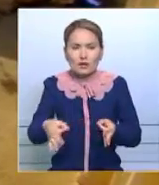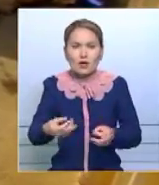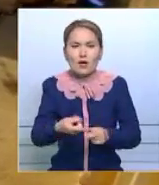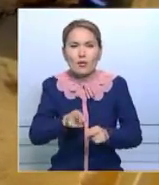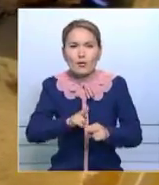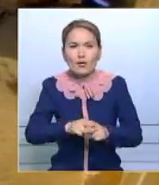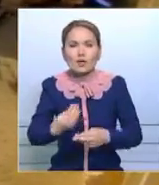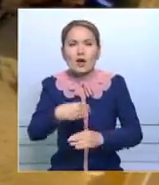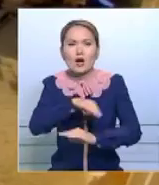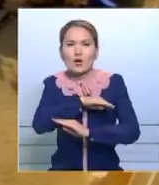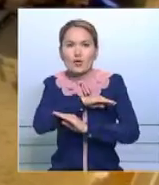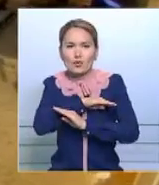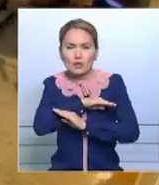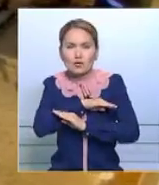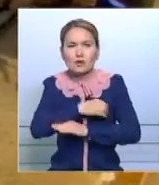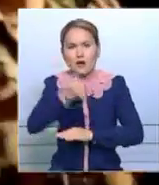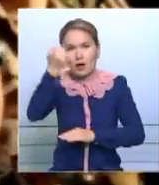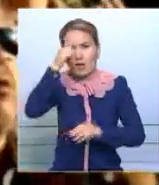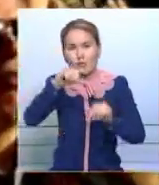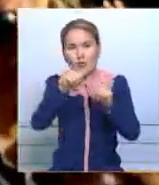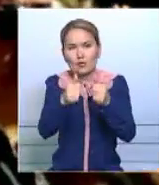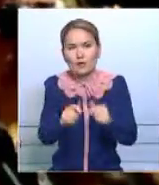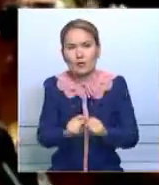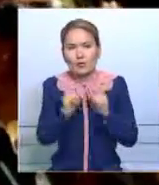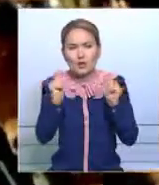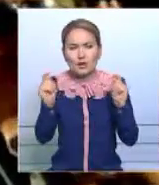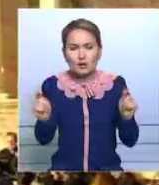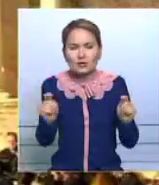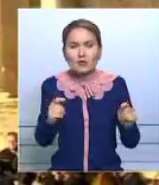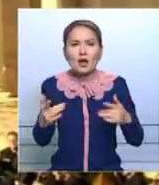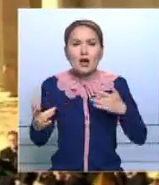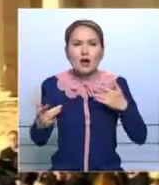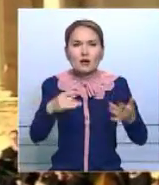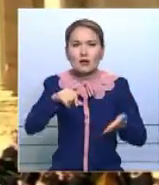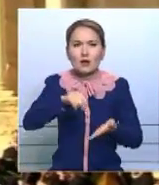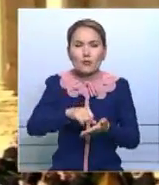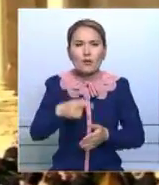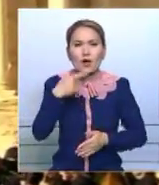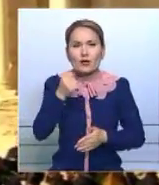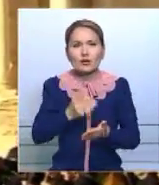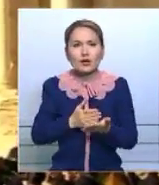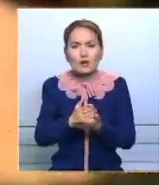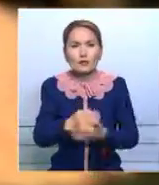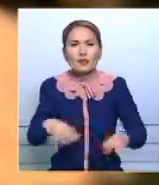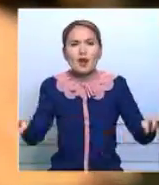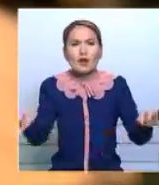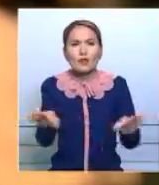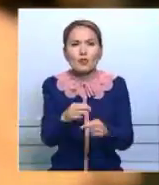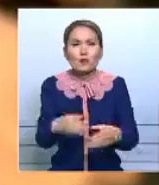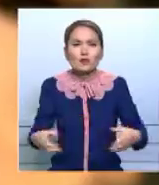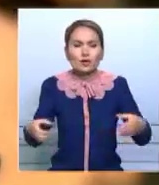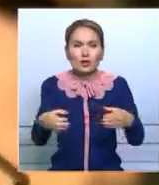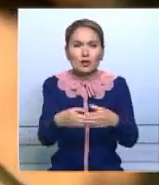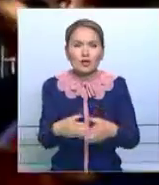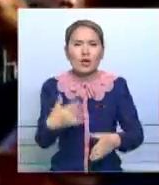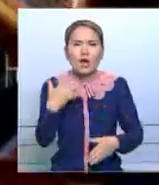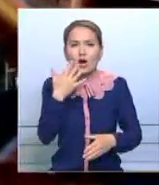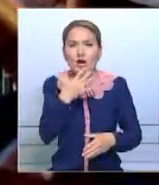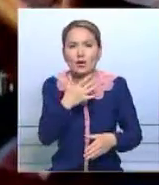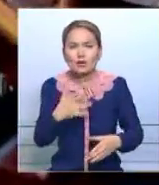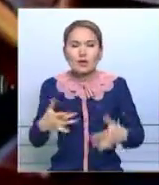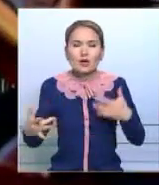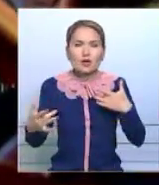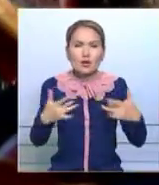құшқан ұландардың рухына арналып концерт өтті. Игі шараға елдің қарулы күштерінің музыкалық ансамблі мен ұлттық симфониялық